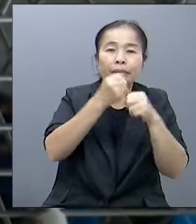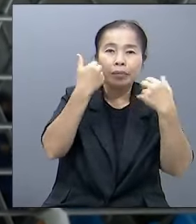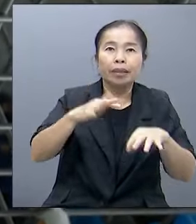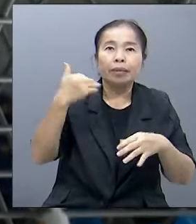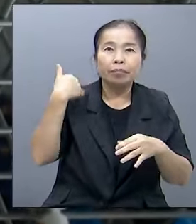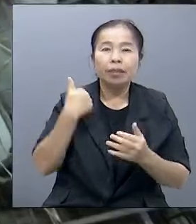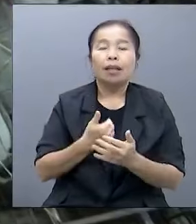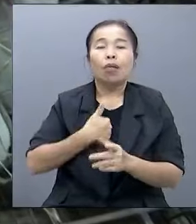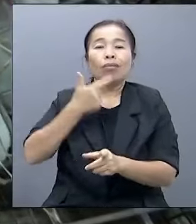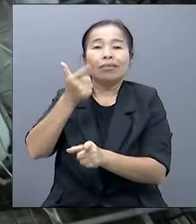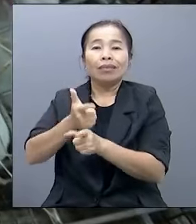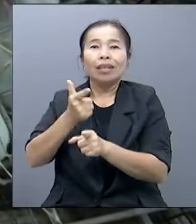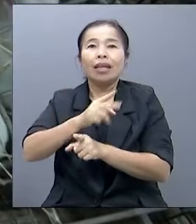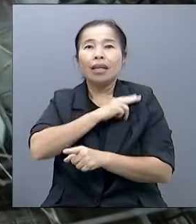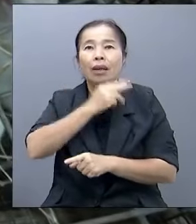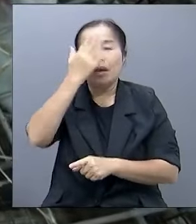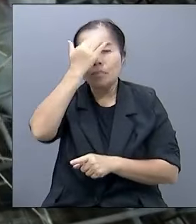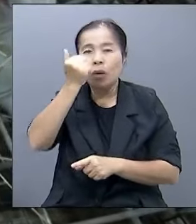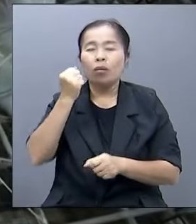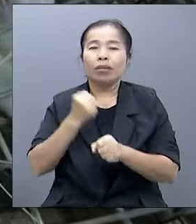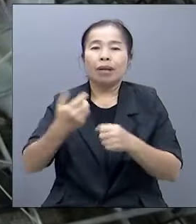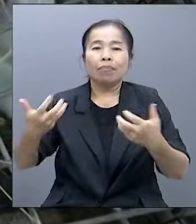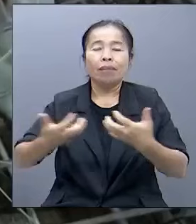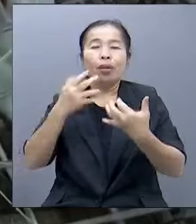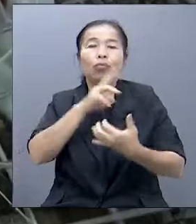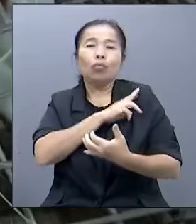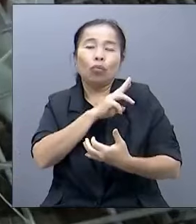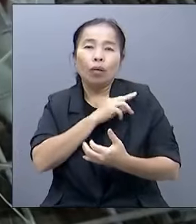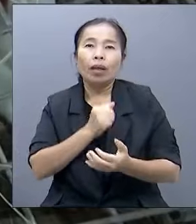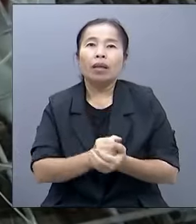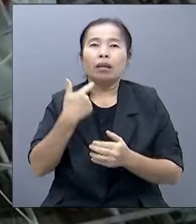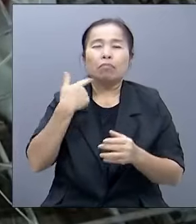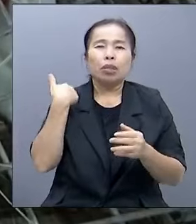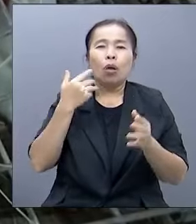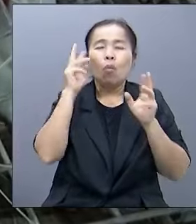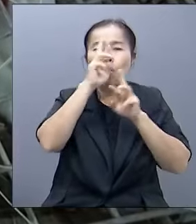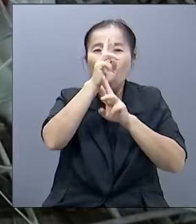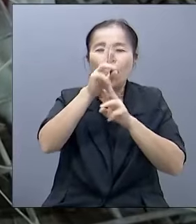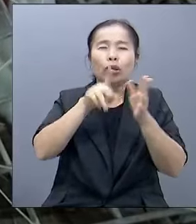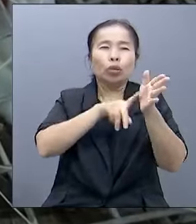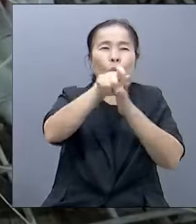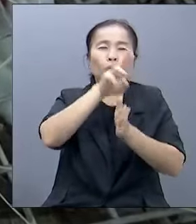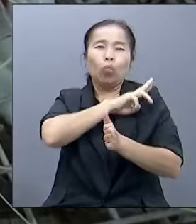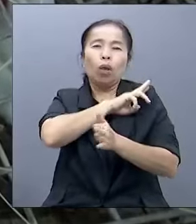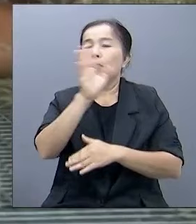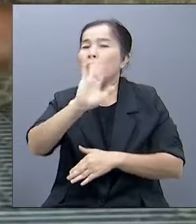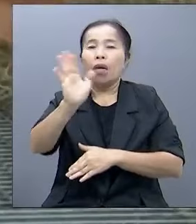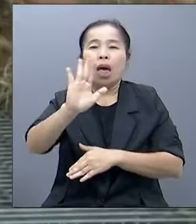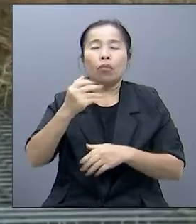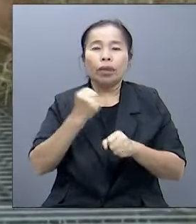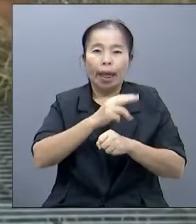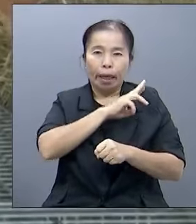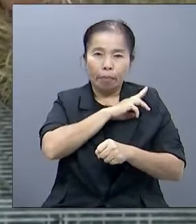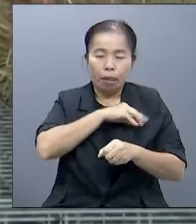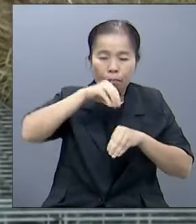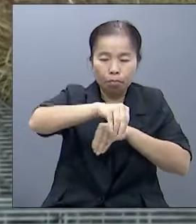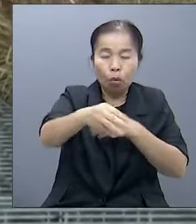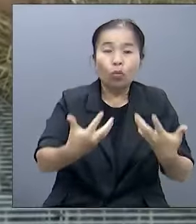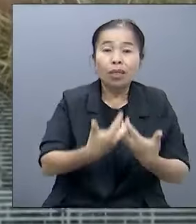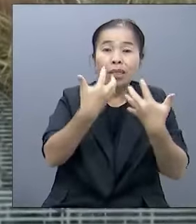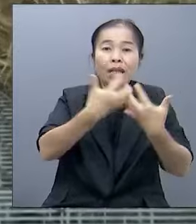แห้งเพราะว่าตัดปัญหาเรื่องไปเก็บหญ้าสดมาแล้วก็ไปรับเชื้อโรคที่อยู่ข้างนอกเอามาให้กระต่ายกินกระต่ายเราก็จะ